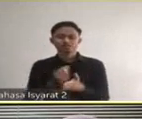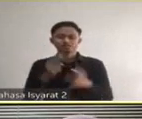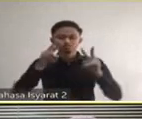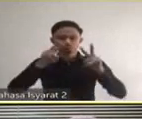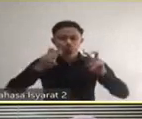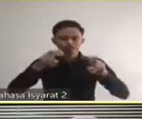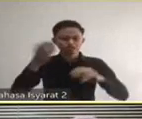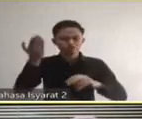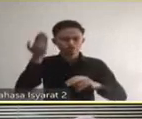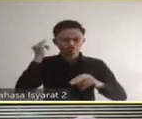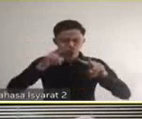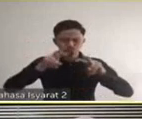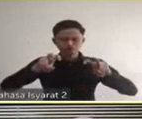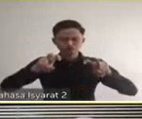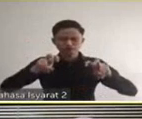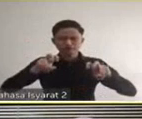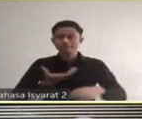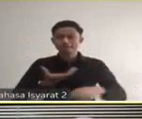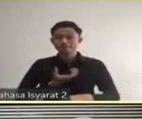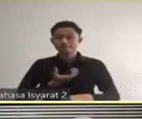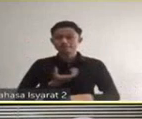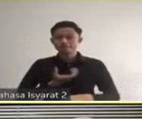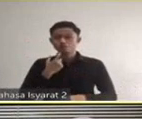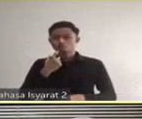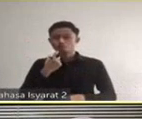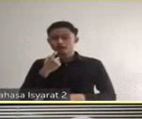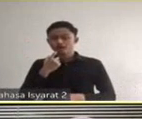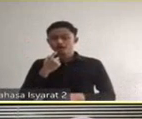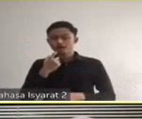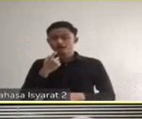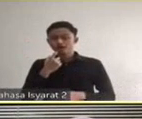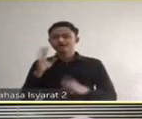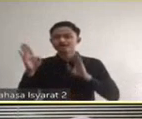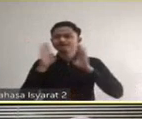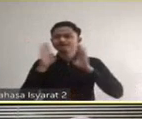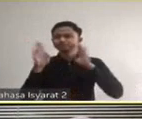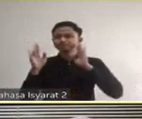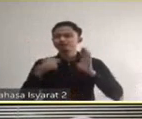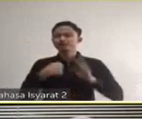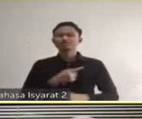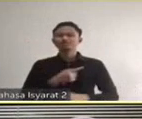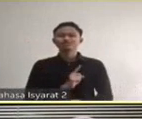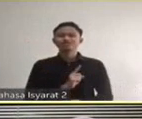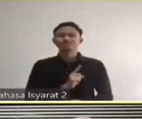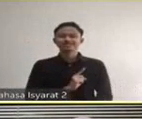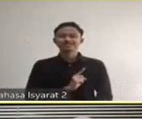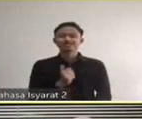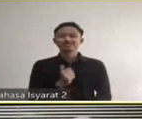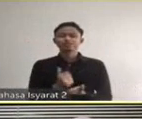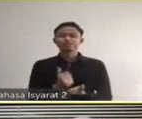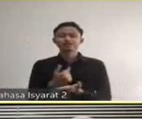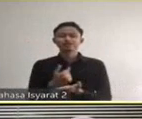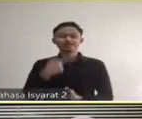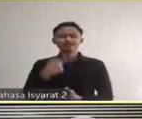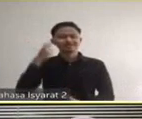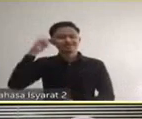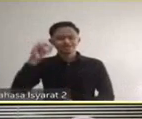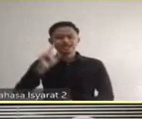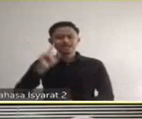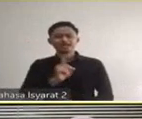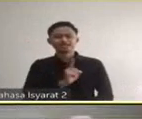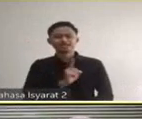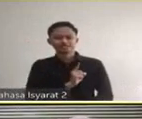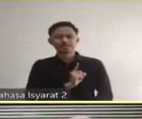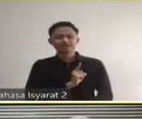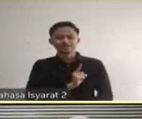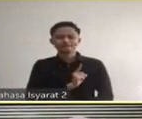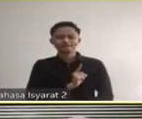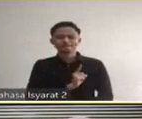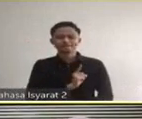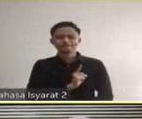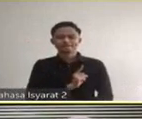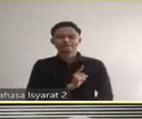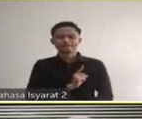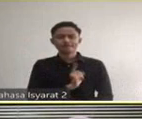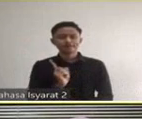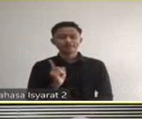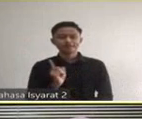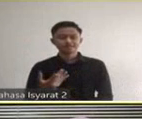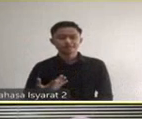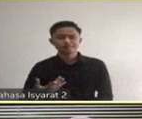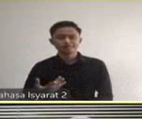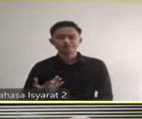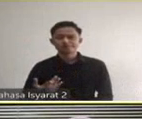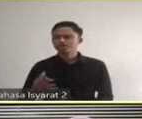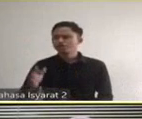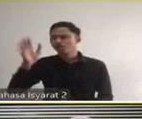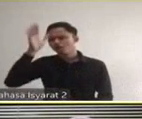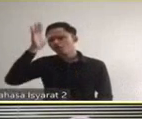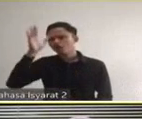coba di dalam Facebook pribadi saya sendiri, jadi ini memang inisiasi pribadi karena keresahan orang tua,